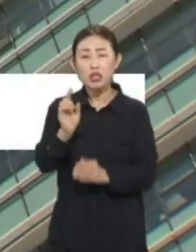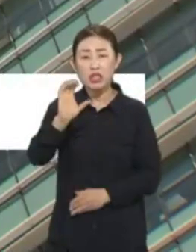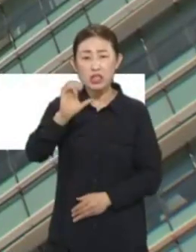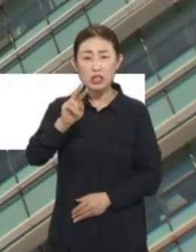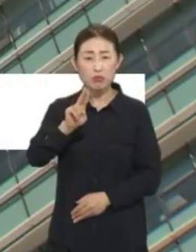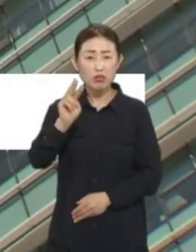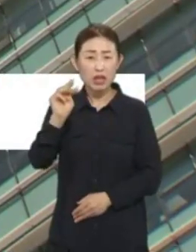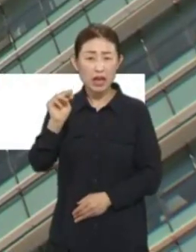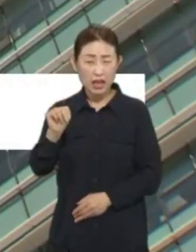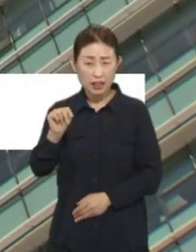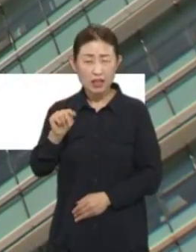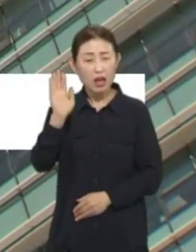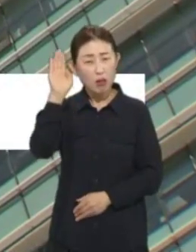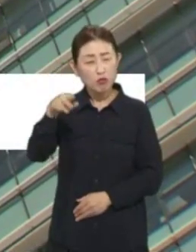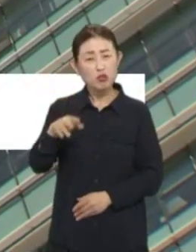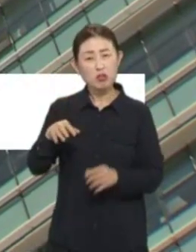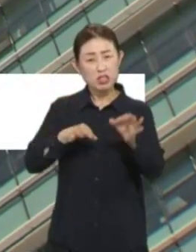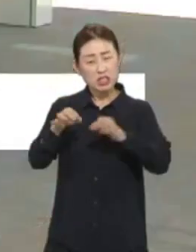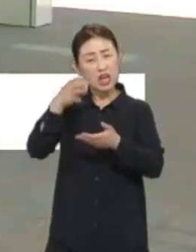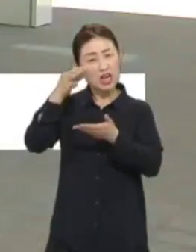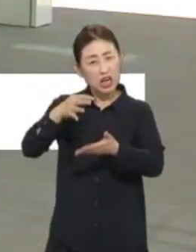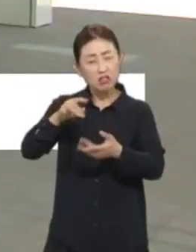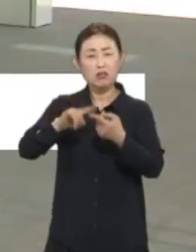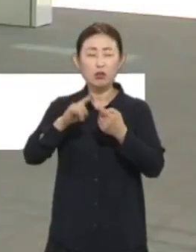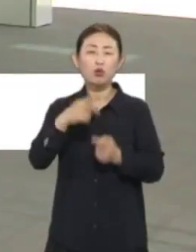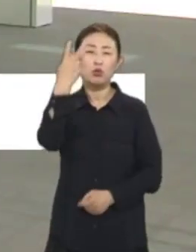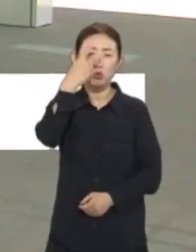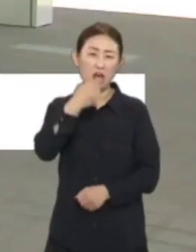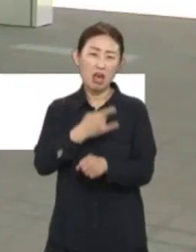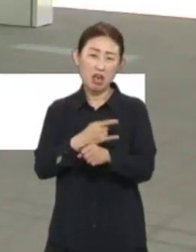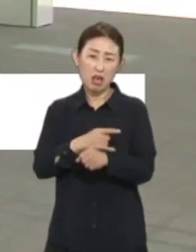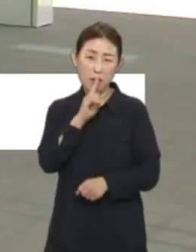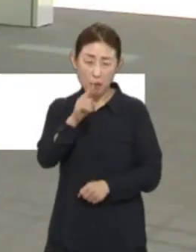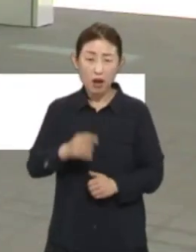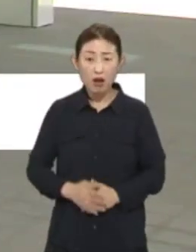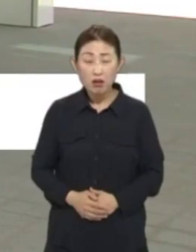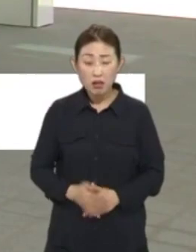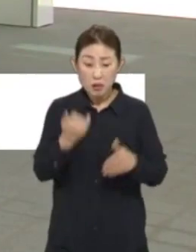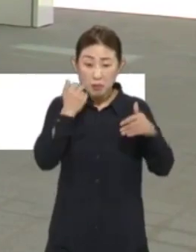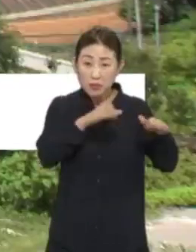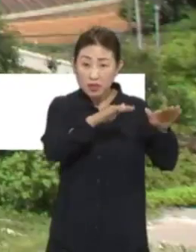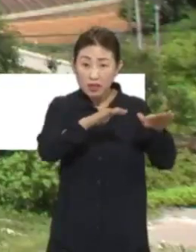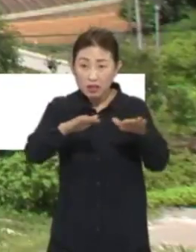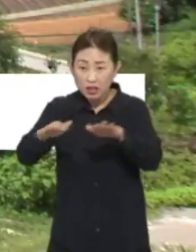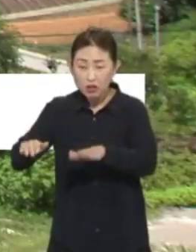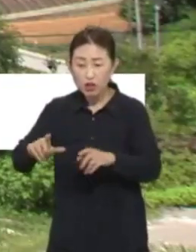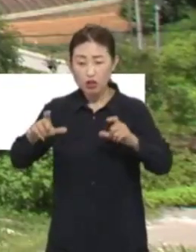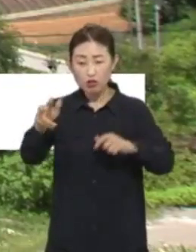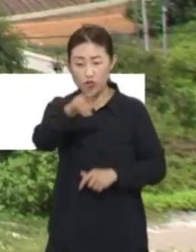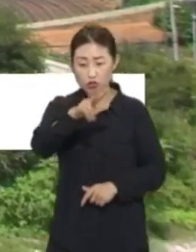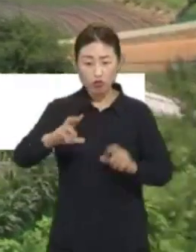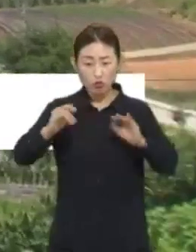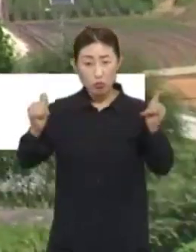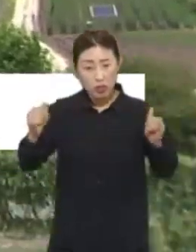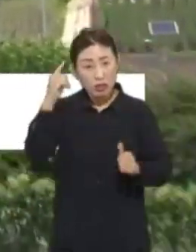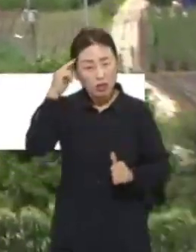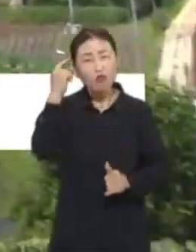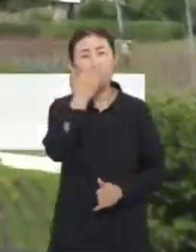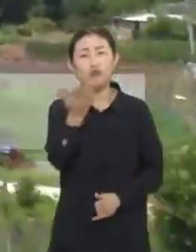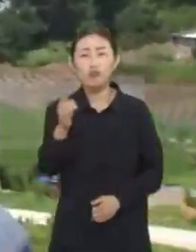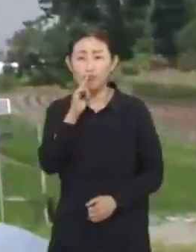즉 가상가치 측정법이라는 걸 시행하겠다고 나섰는데 쉽게 말해 가로림만의 시장성을 국민들에게 묻겠다는